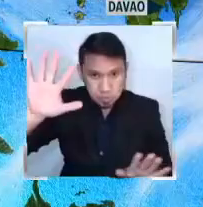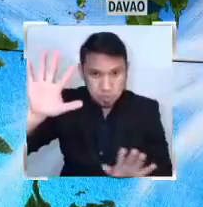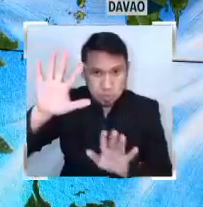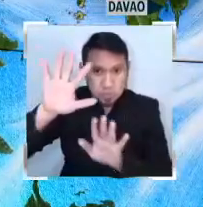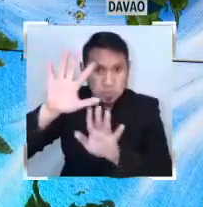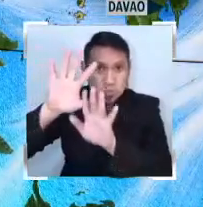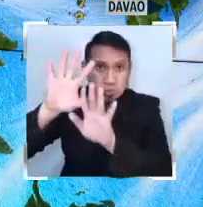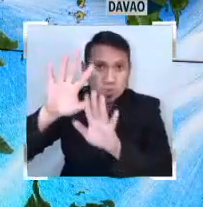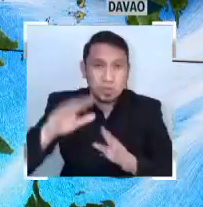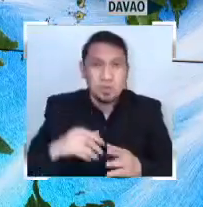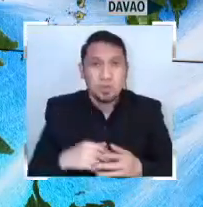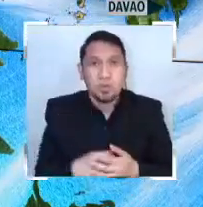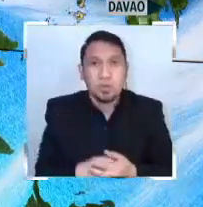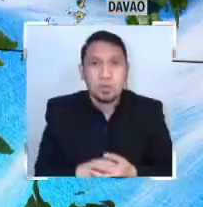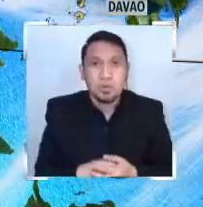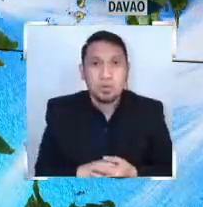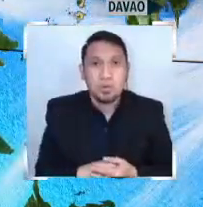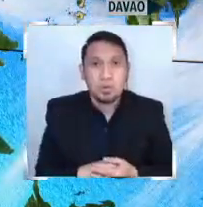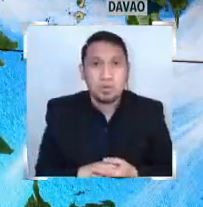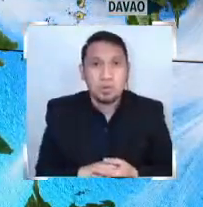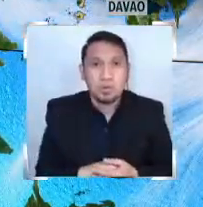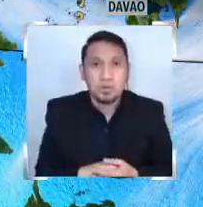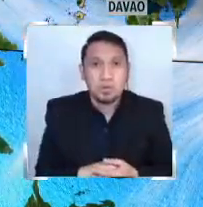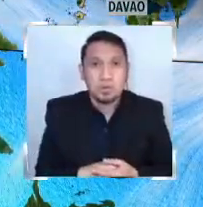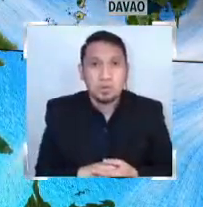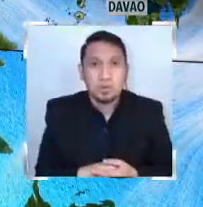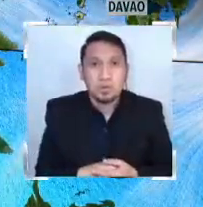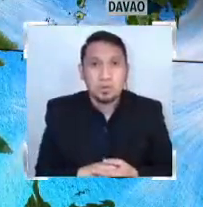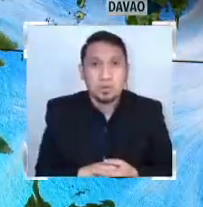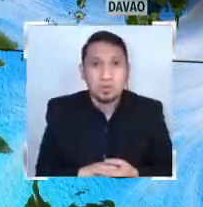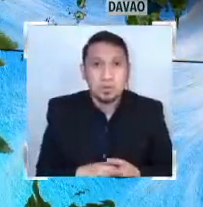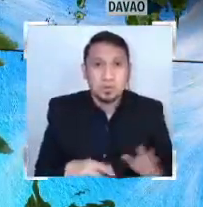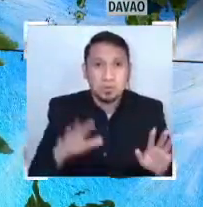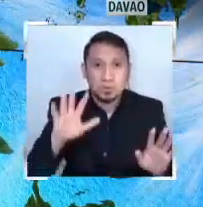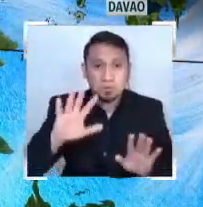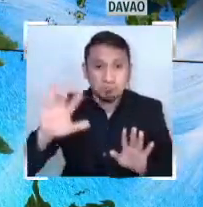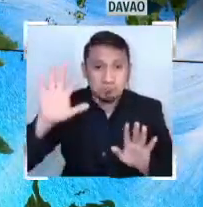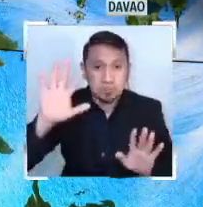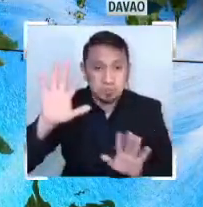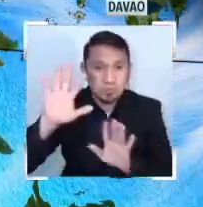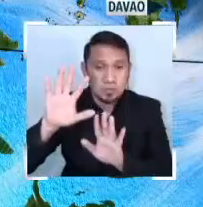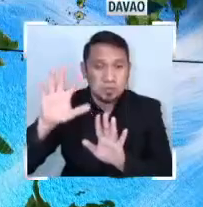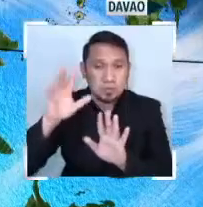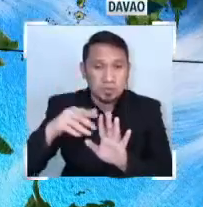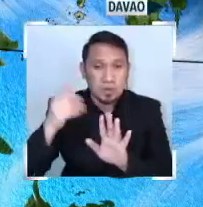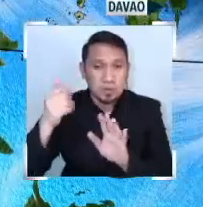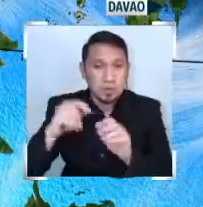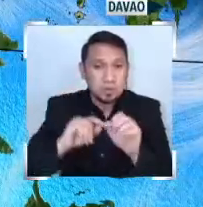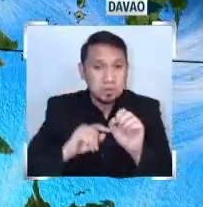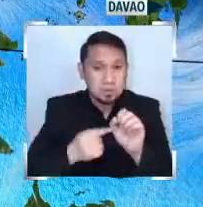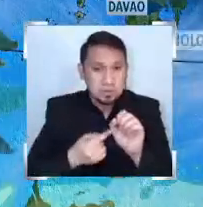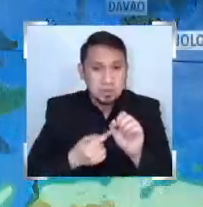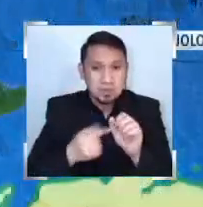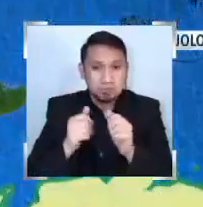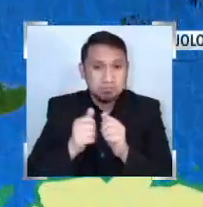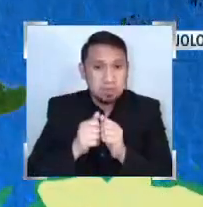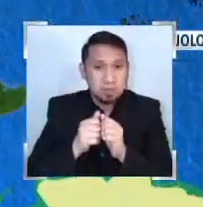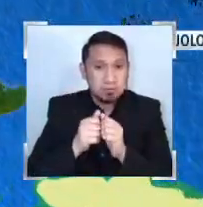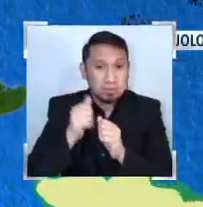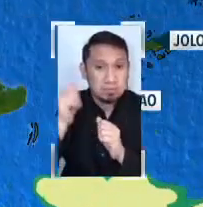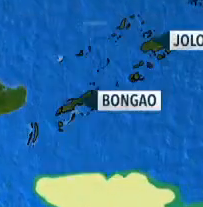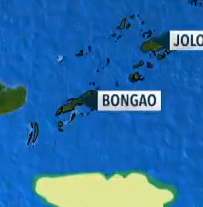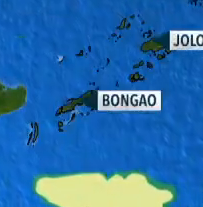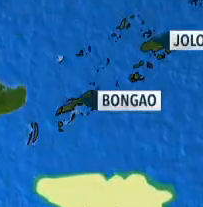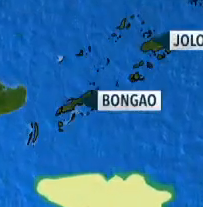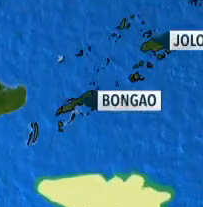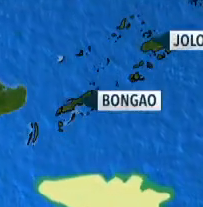Sea. At inaasahan na ang bagyong malakas o basyang ipapalayo na po simula Miyerkules Santo. Sa rainfall forecast